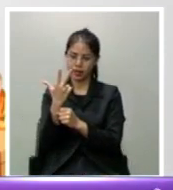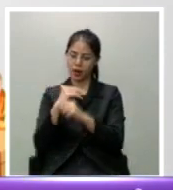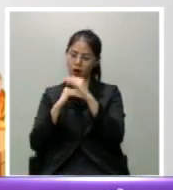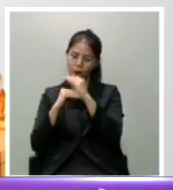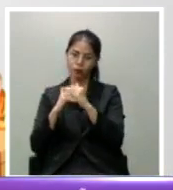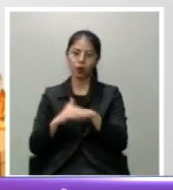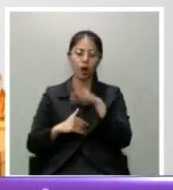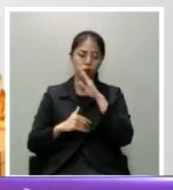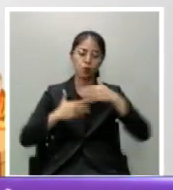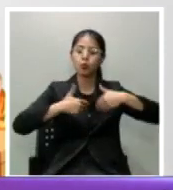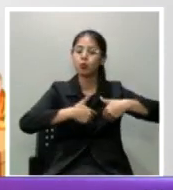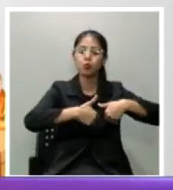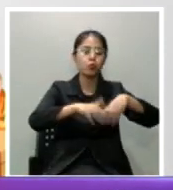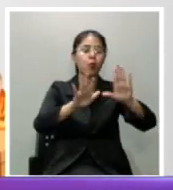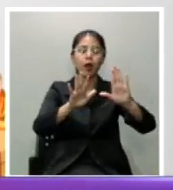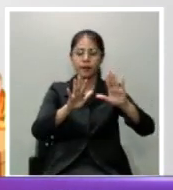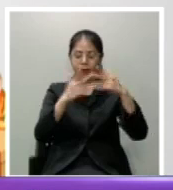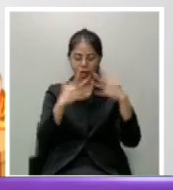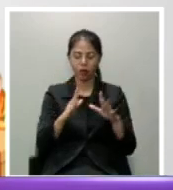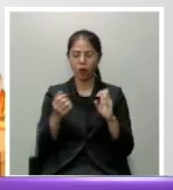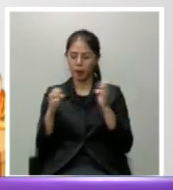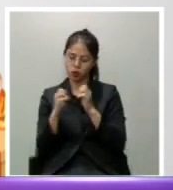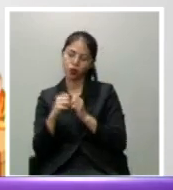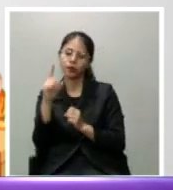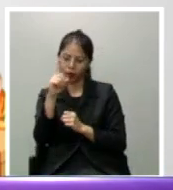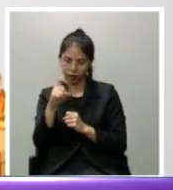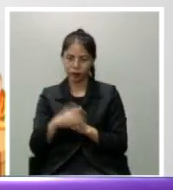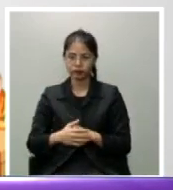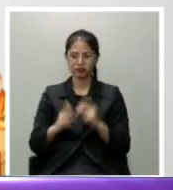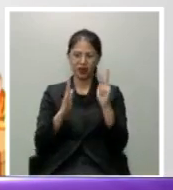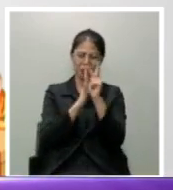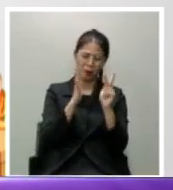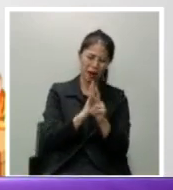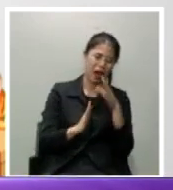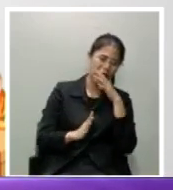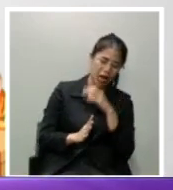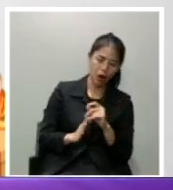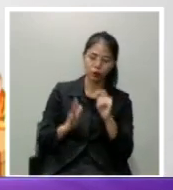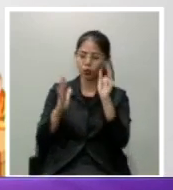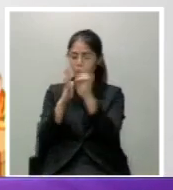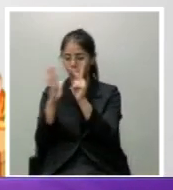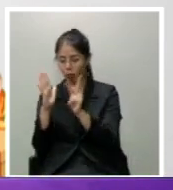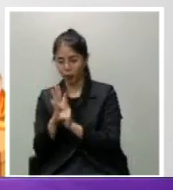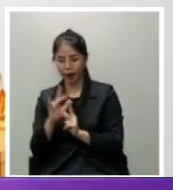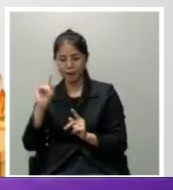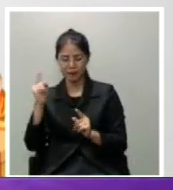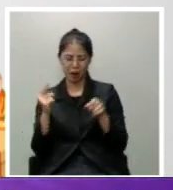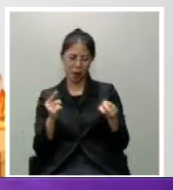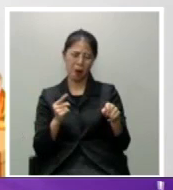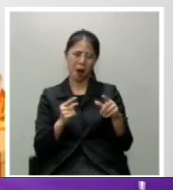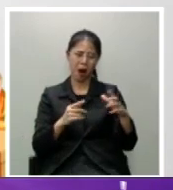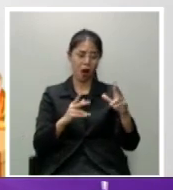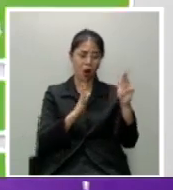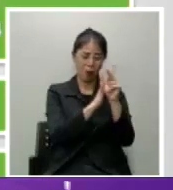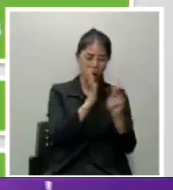ก็คุณปล่อยเขาผ่านมาทำไมล่ะอีกเยอะครับกฎหมายศุลกากรเก่าอำนาจอธิบดีศุลกากรมหาศาลผมเรียนก